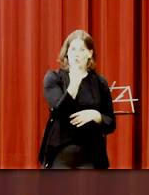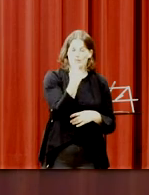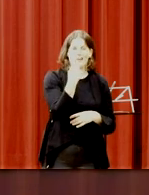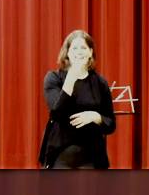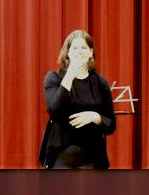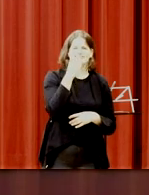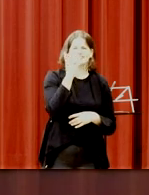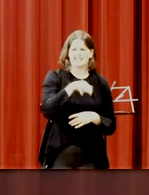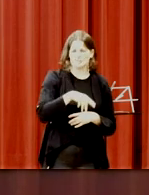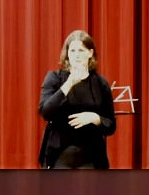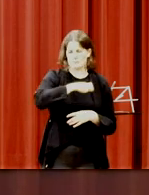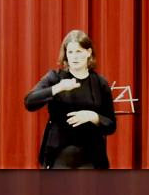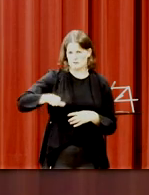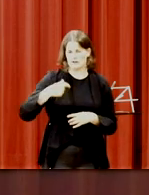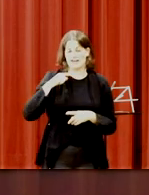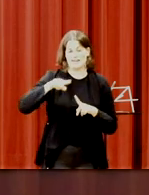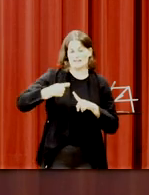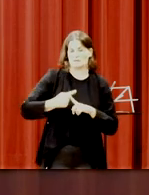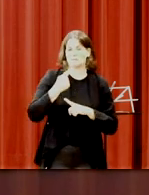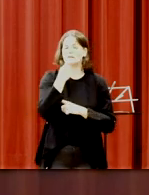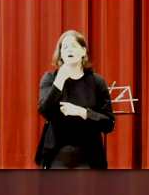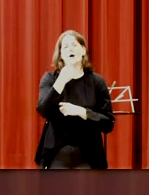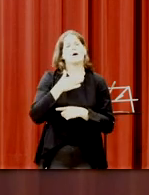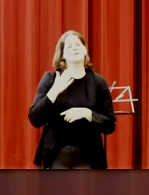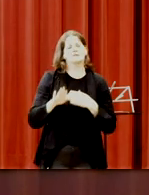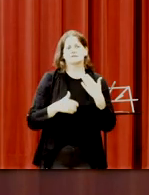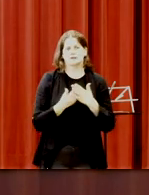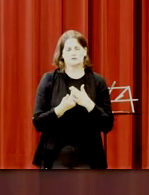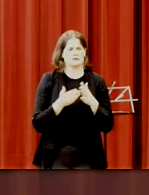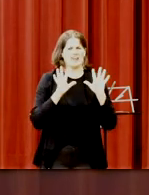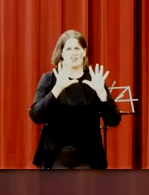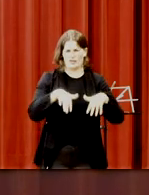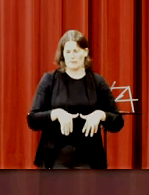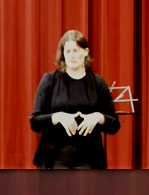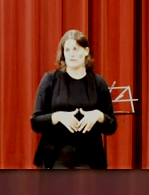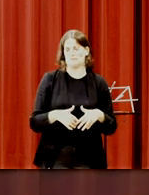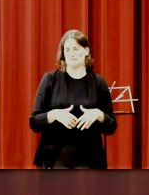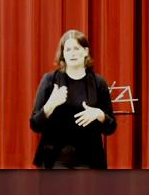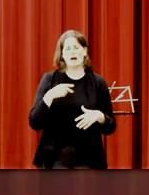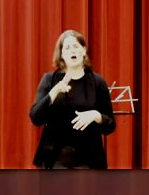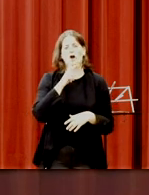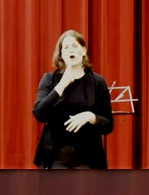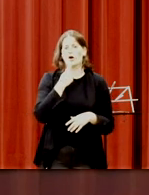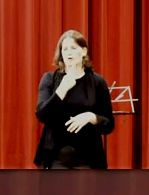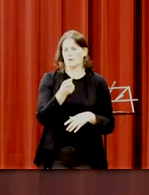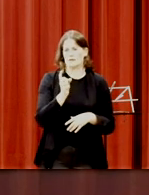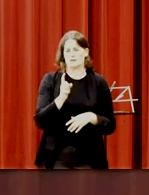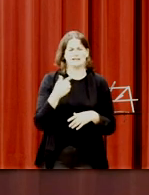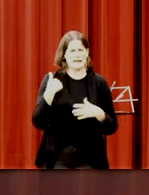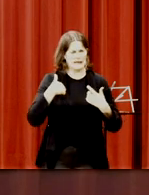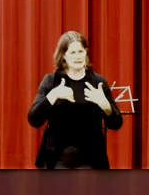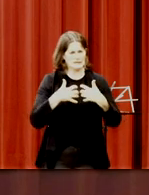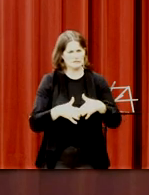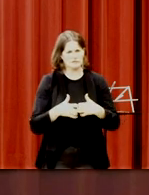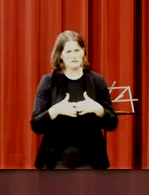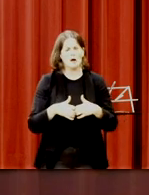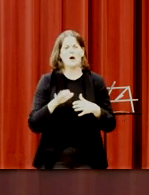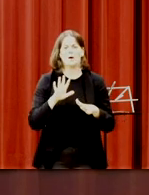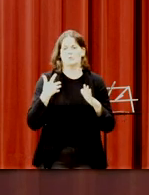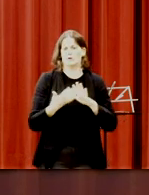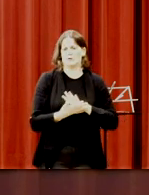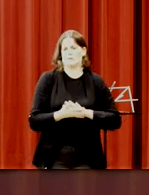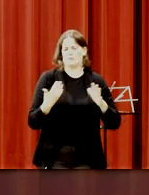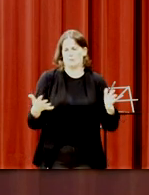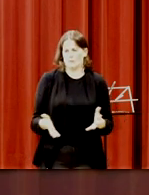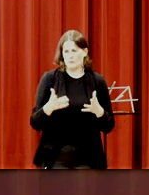està funcionant, però no ho acceleren perquè torna a faltar la part humana. Hi ha coses de salut